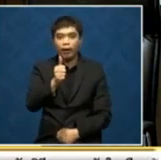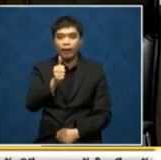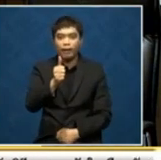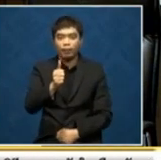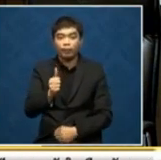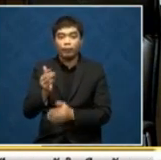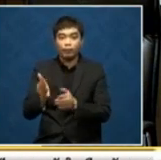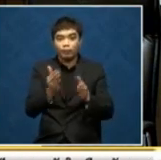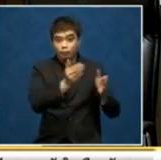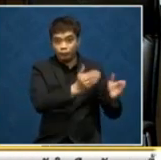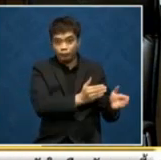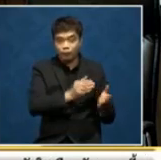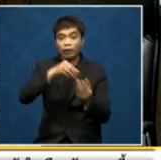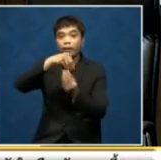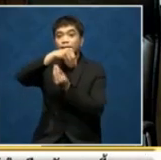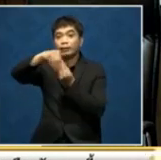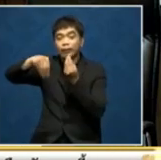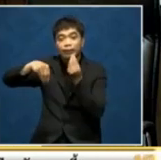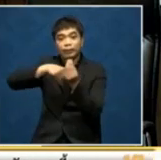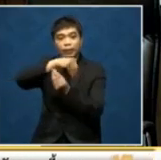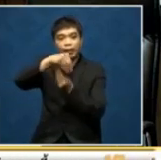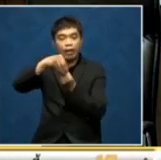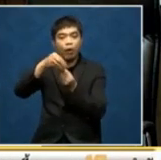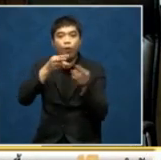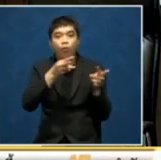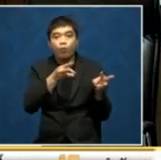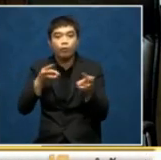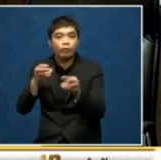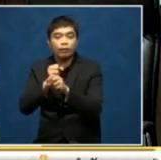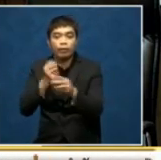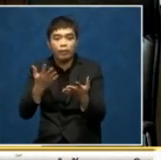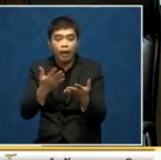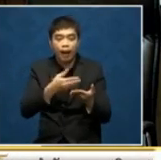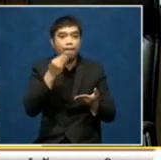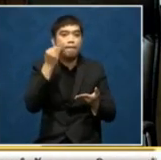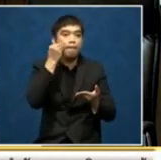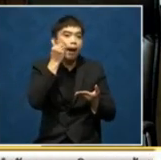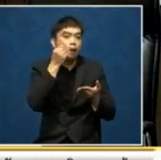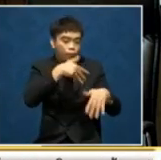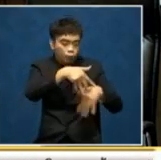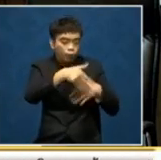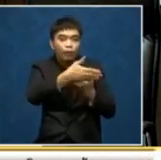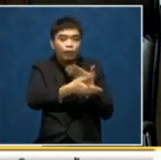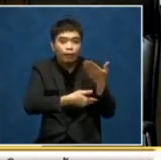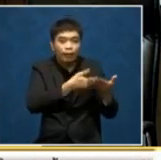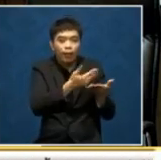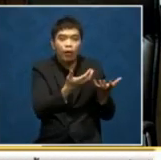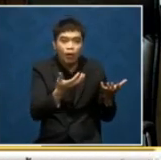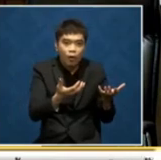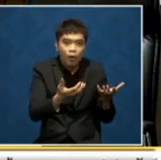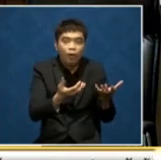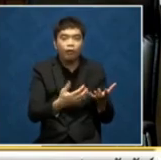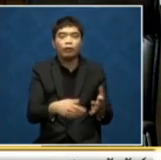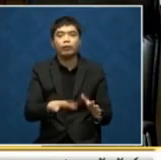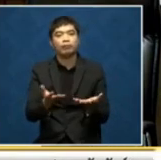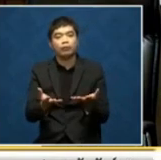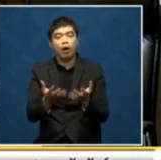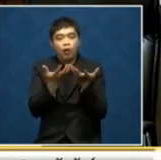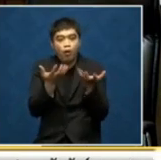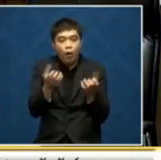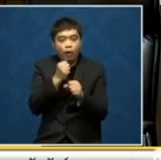ทำอย่างไรนะครับให้คนที่อยู่ทางบ้านนะครับเอ่อการตลาดชุมชน OTOPนะครับมีการออกแบบฟอร์มที่เรียกว่า